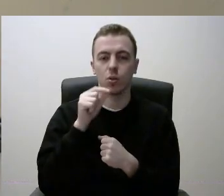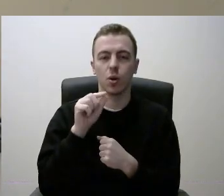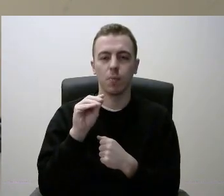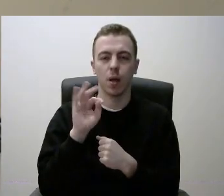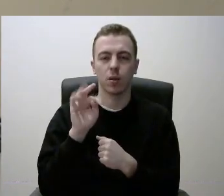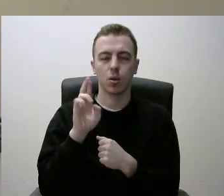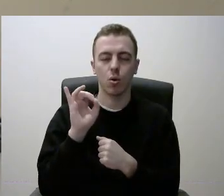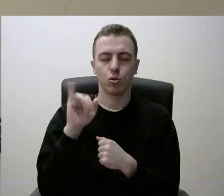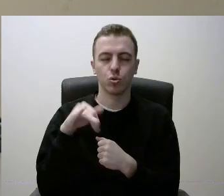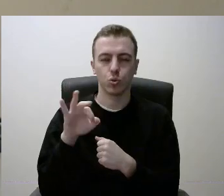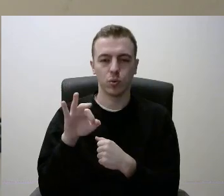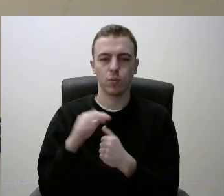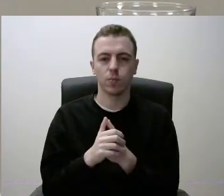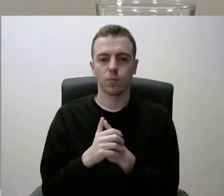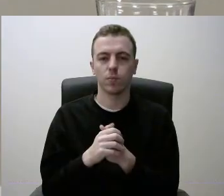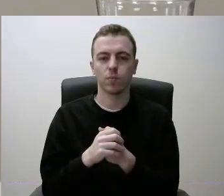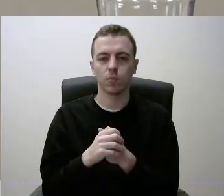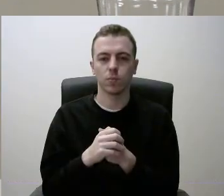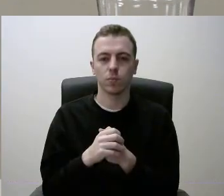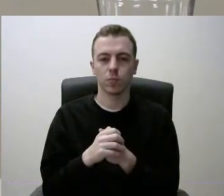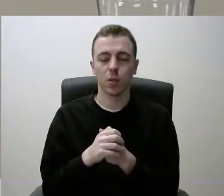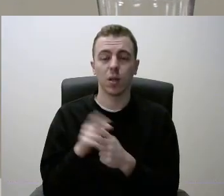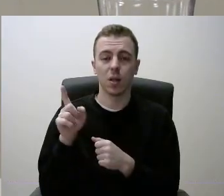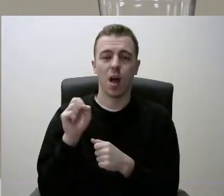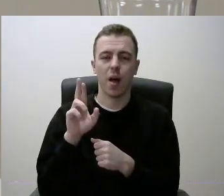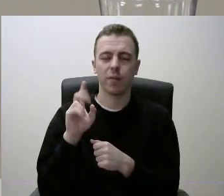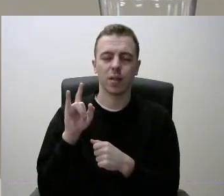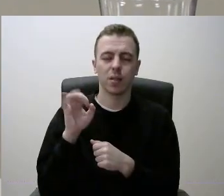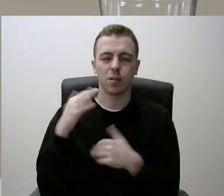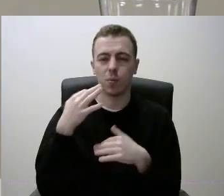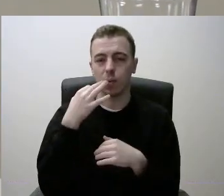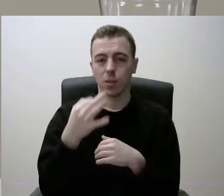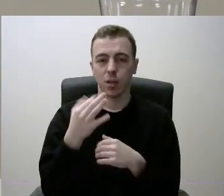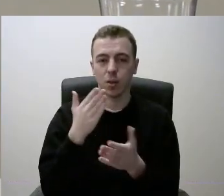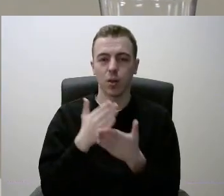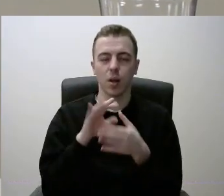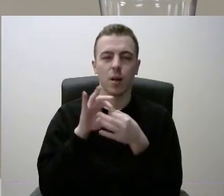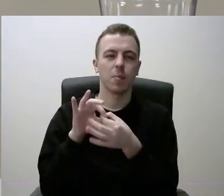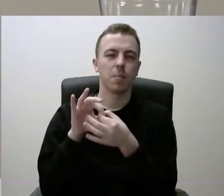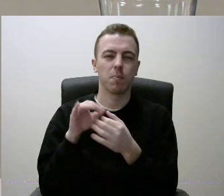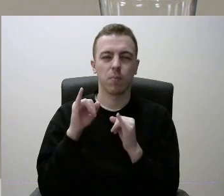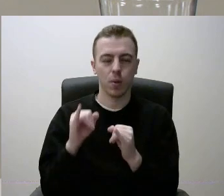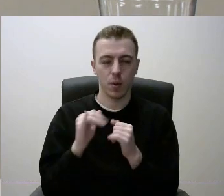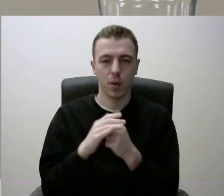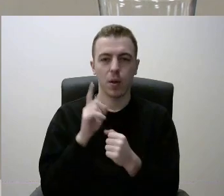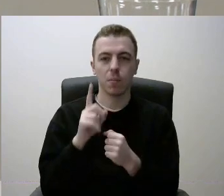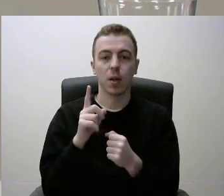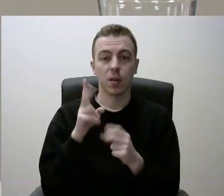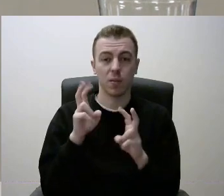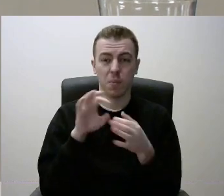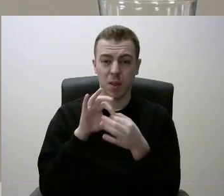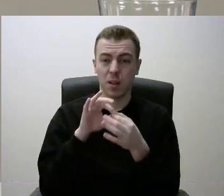sąjunga, Lietuvos krikščionys demokratai. Na, kolega Arvydas minėjo tas prastus bendradarbiavimo pavyzdžius, bet tai nereiškia, kad to bendradarbiavimo